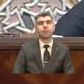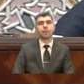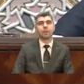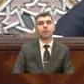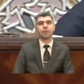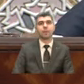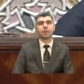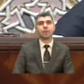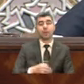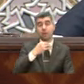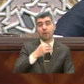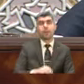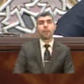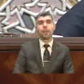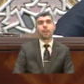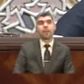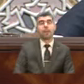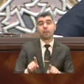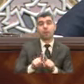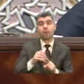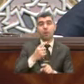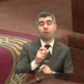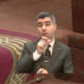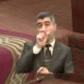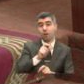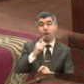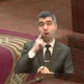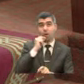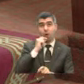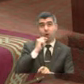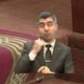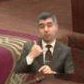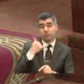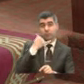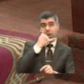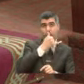كاين عندي اتصال من النائب اللي كلقى السؤال ما جاش، واتصلنا